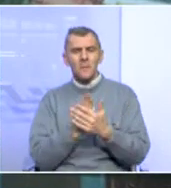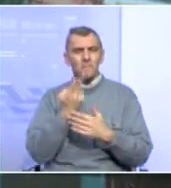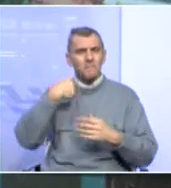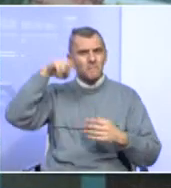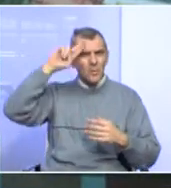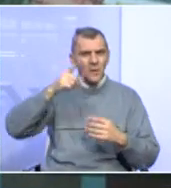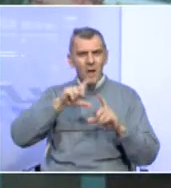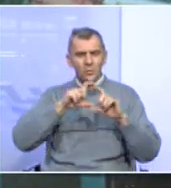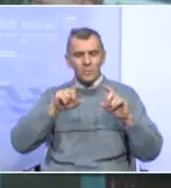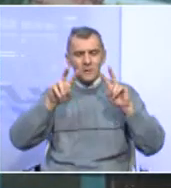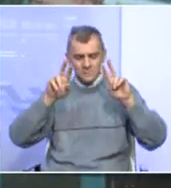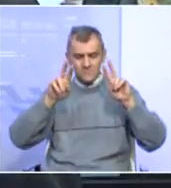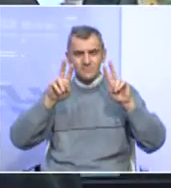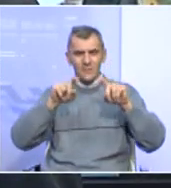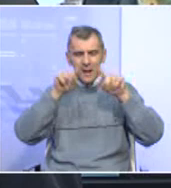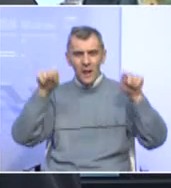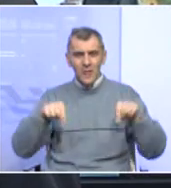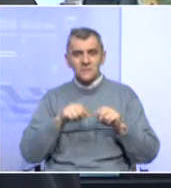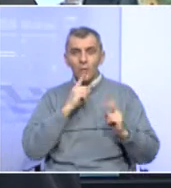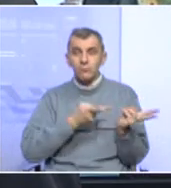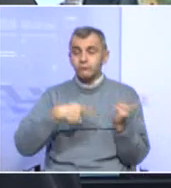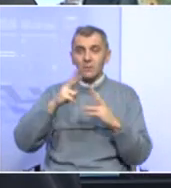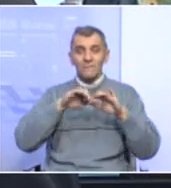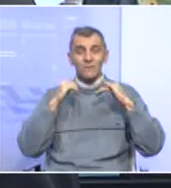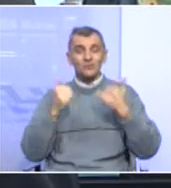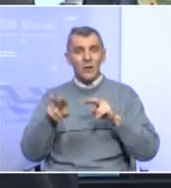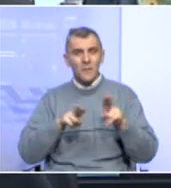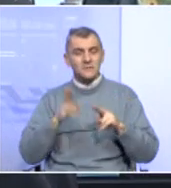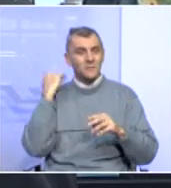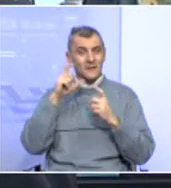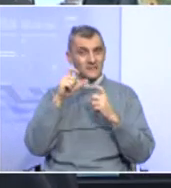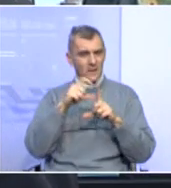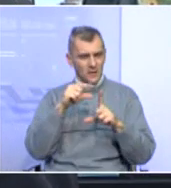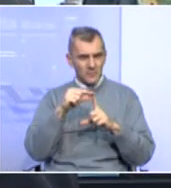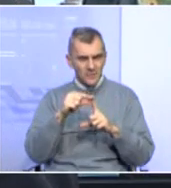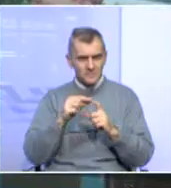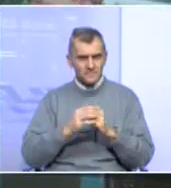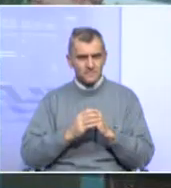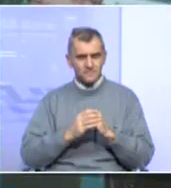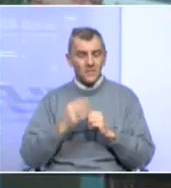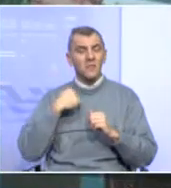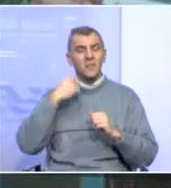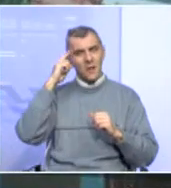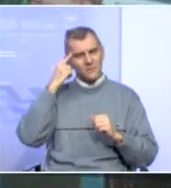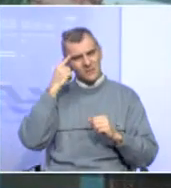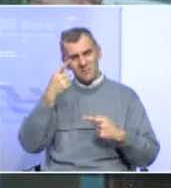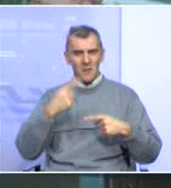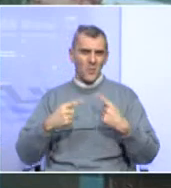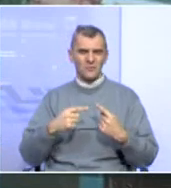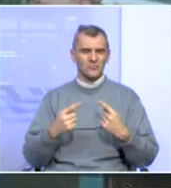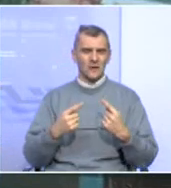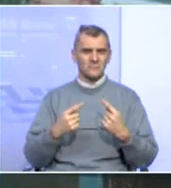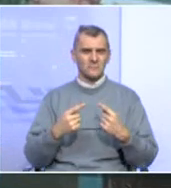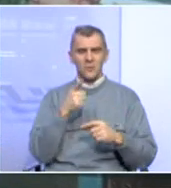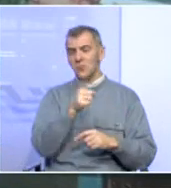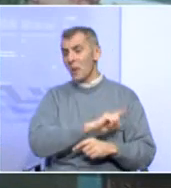i memorandumske liste koje su došle u vijeće ministara od strane SDP-a. Mislim da je to politički presedan, da se tako nešto nikada